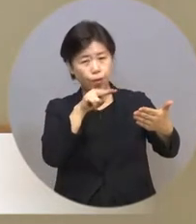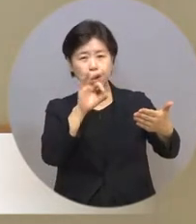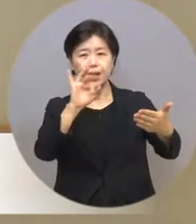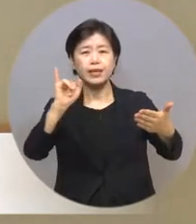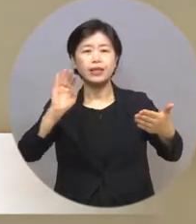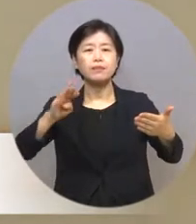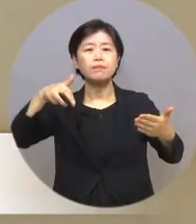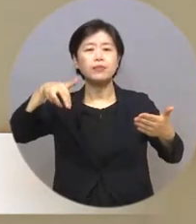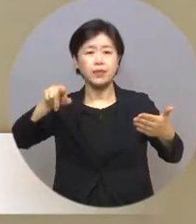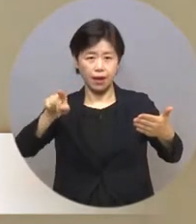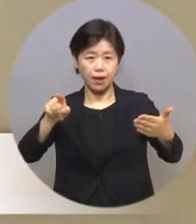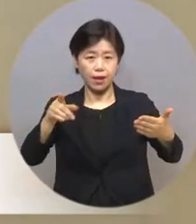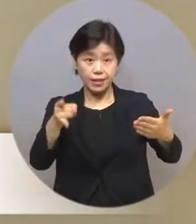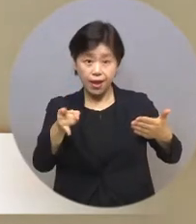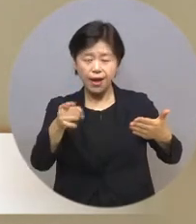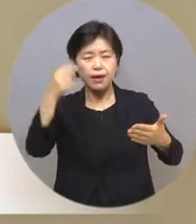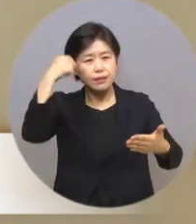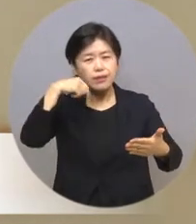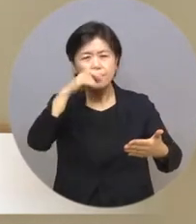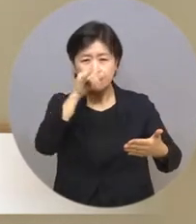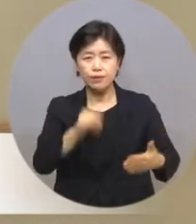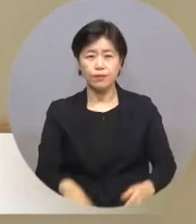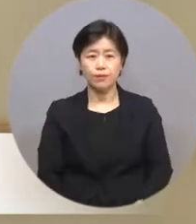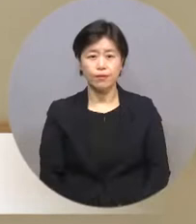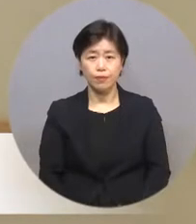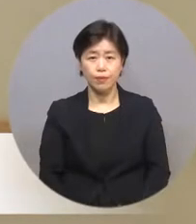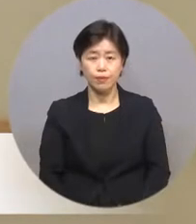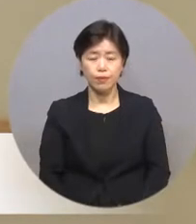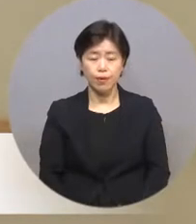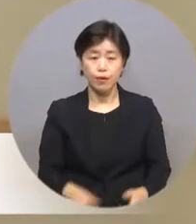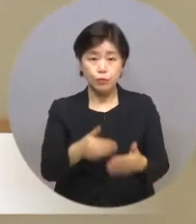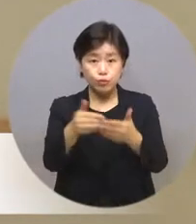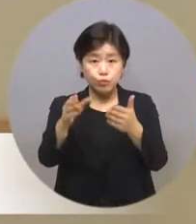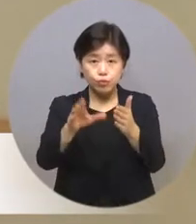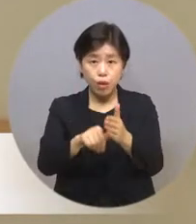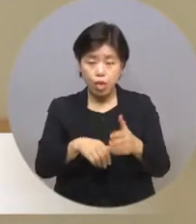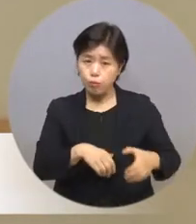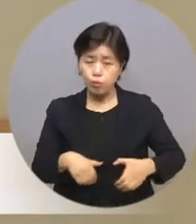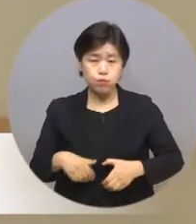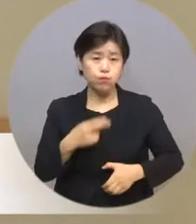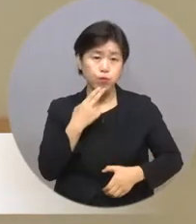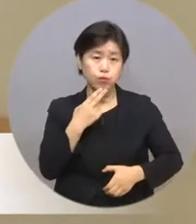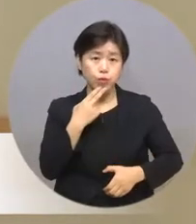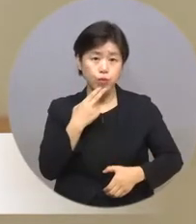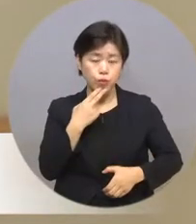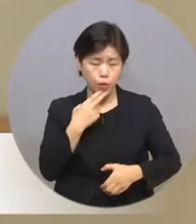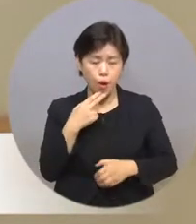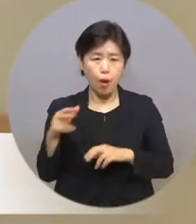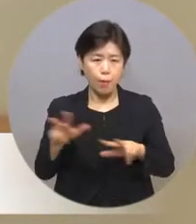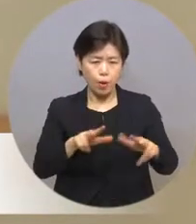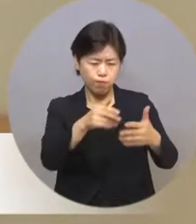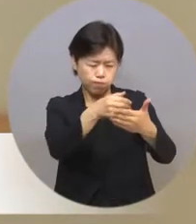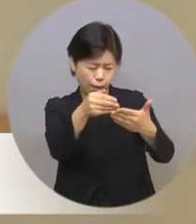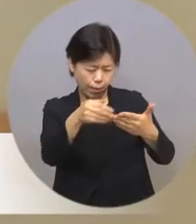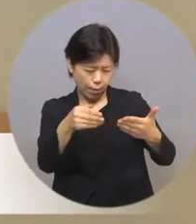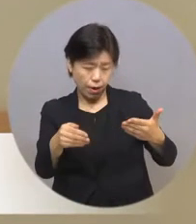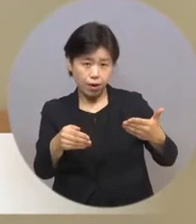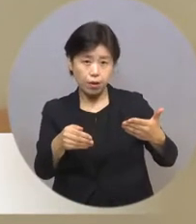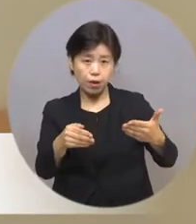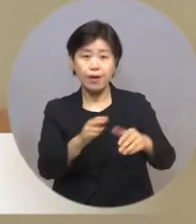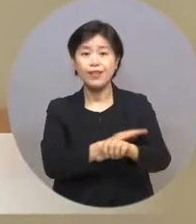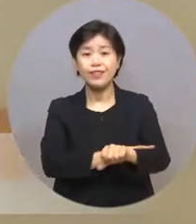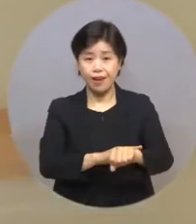내거든요 입체와 하는 데는 별로 망설임 없이 그냥 선으로 바로 그려지는 그런